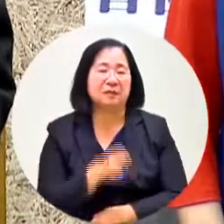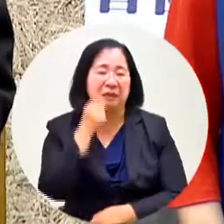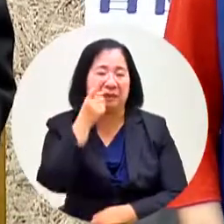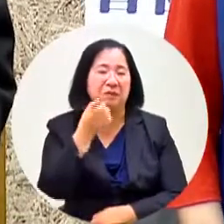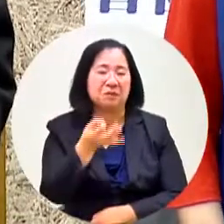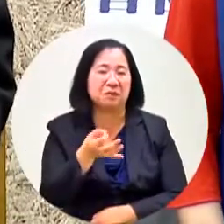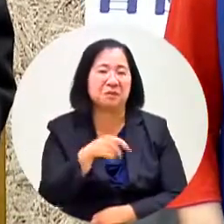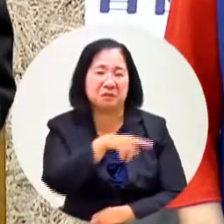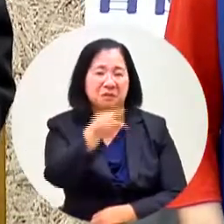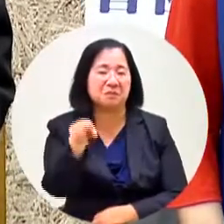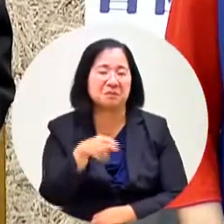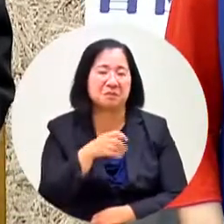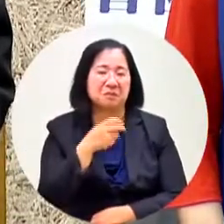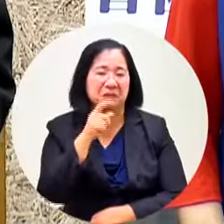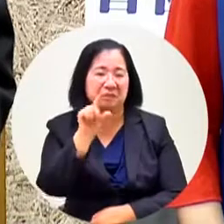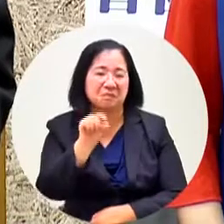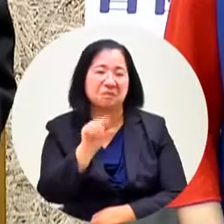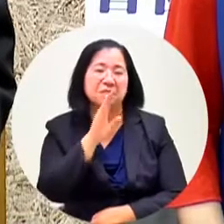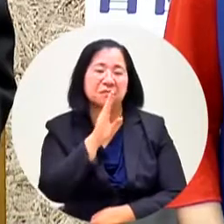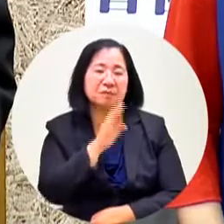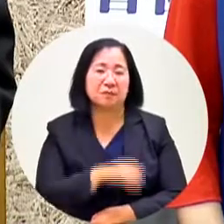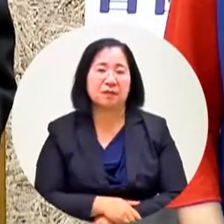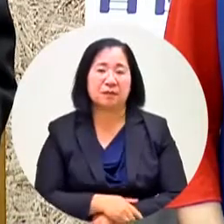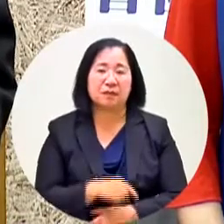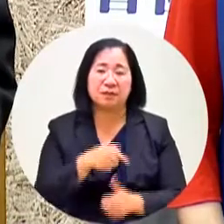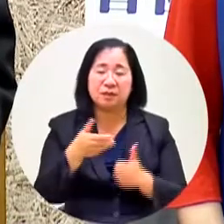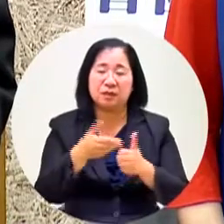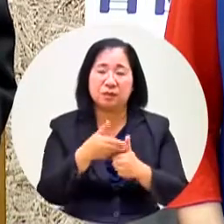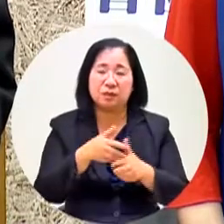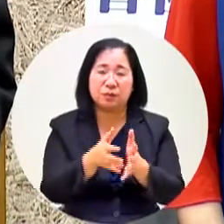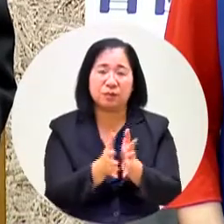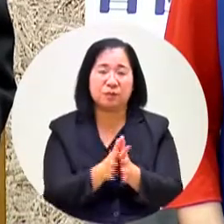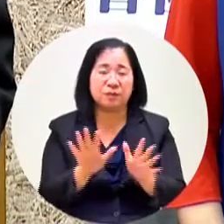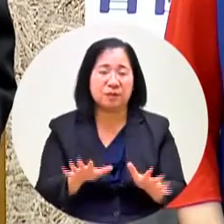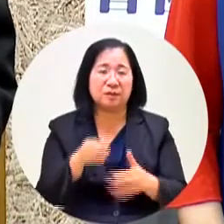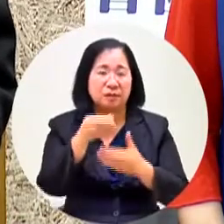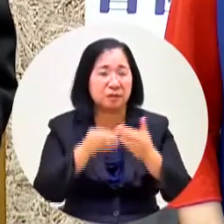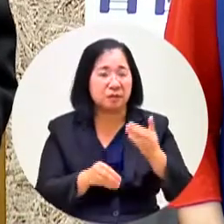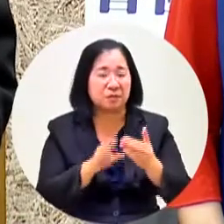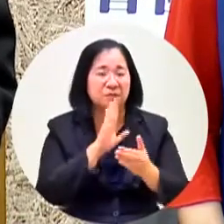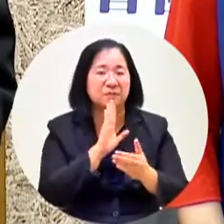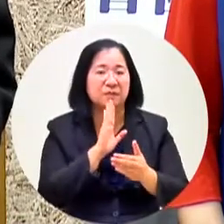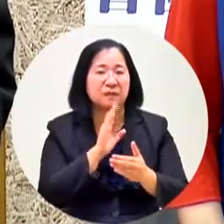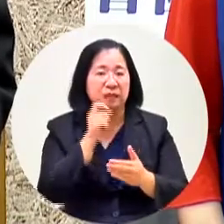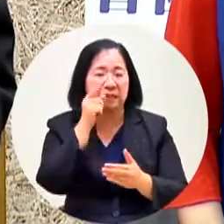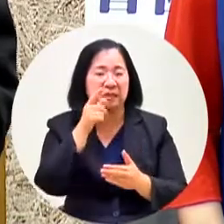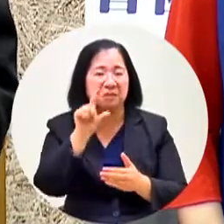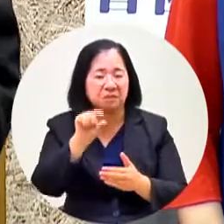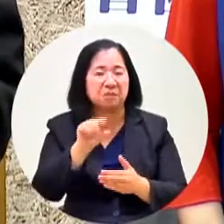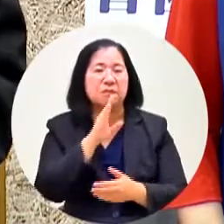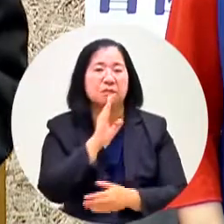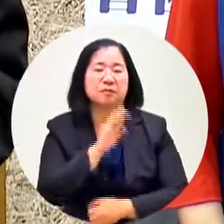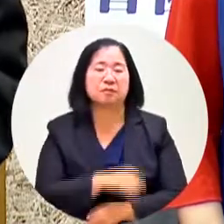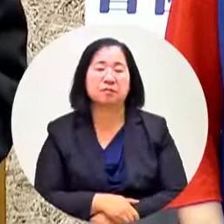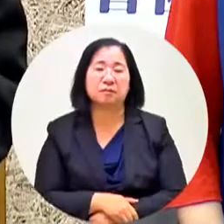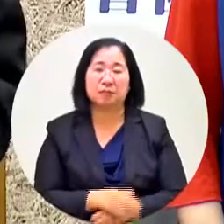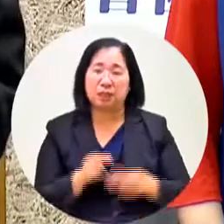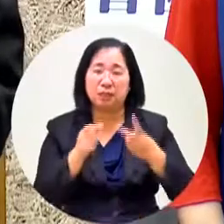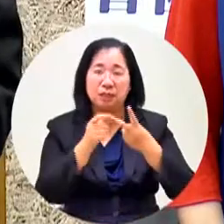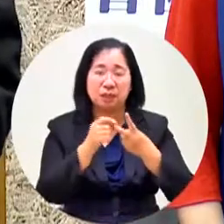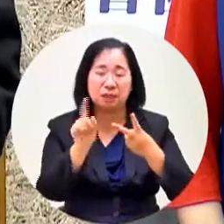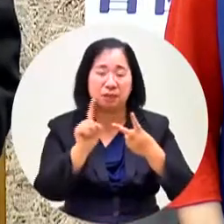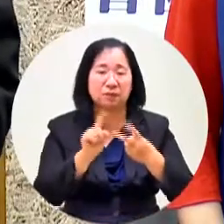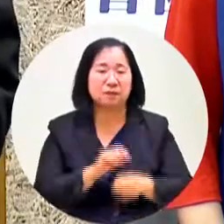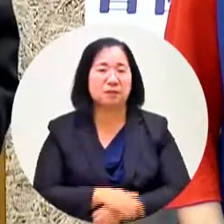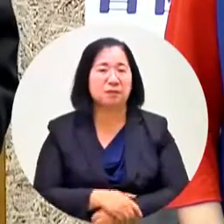谢谢议长啊，谢谢我们陈议员啊，非常关心。我也知道上一次你也带着他们